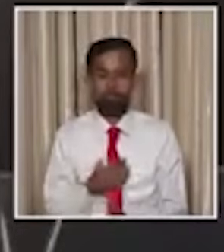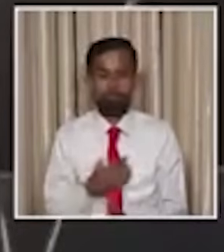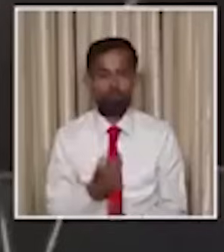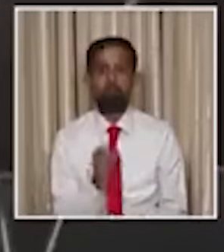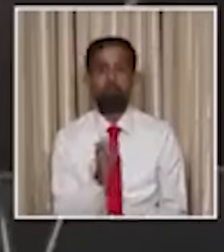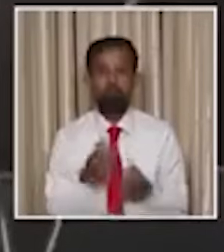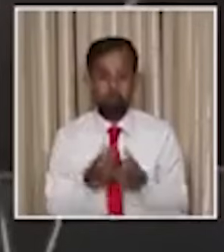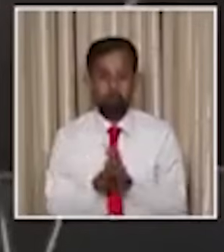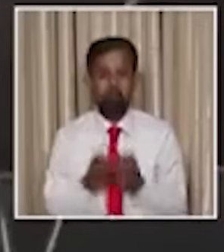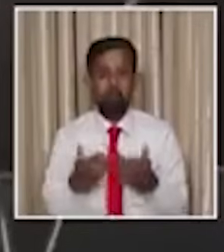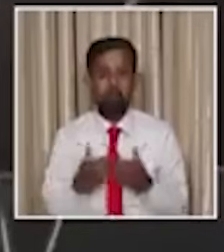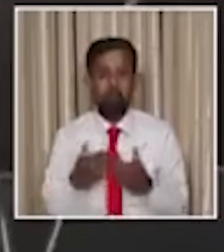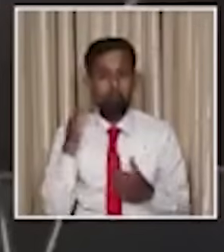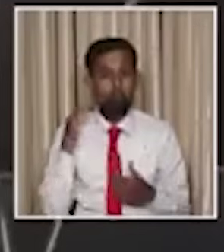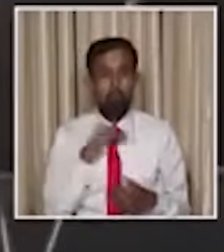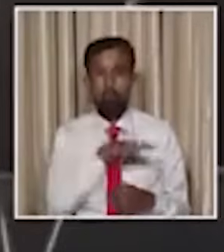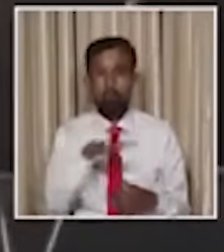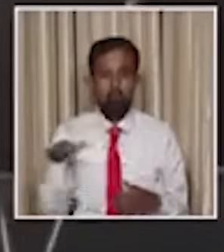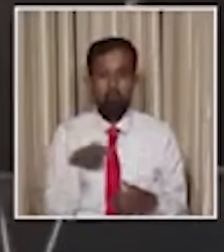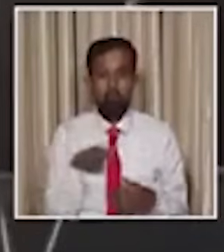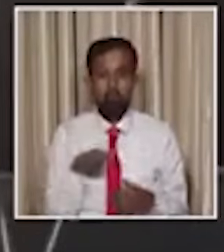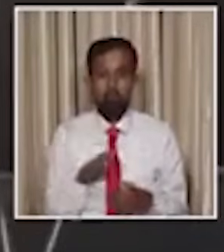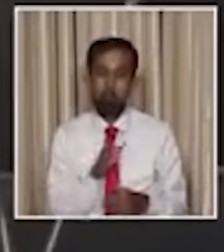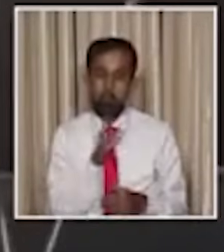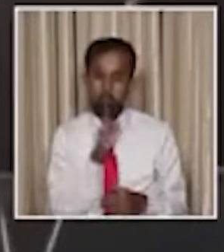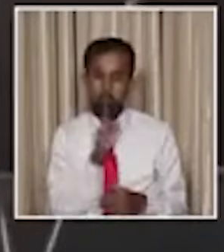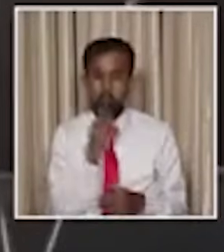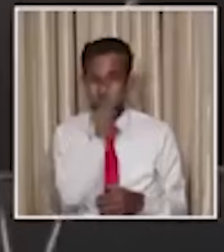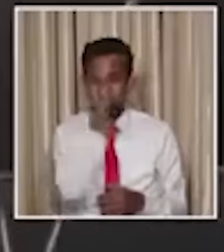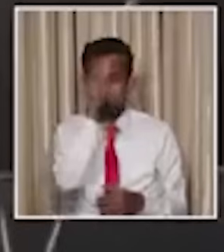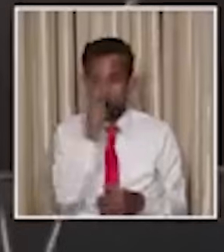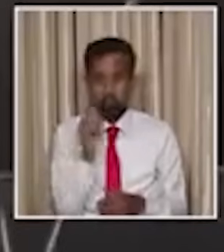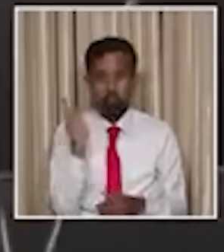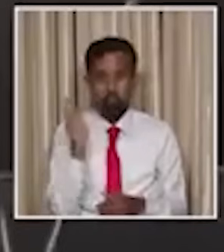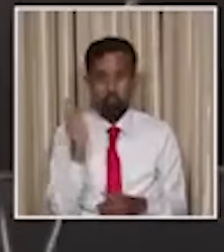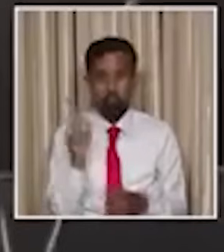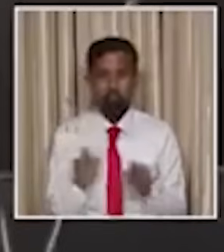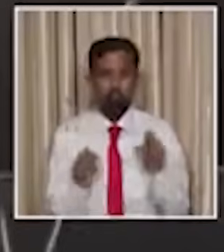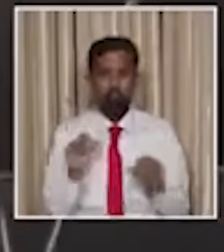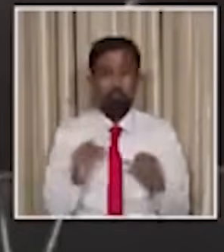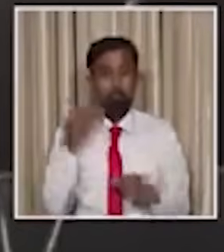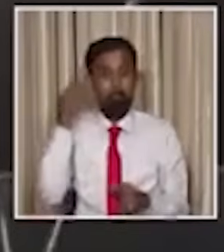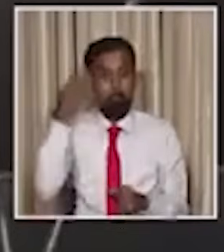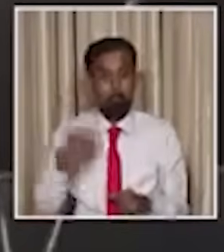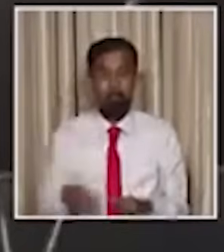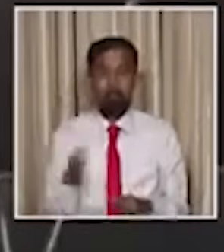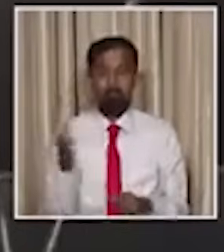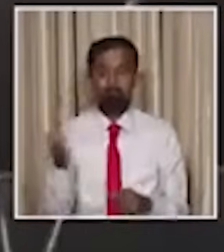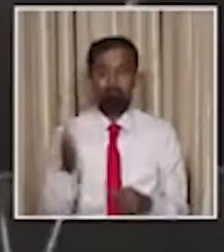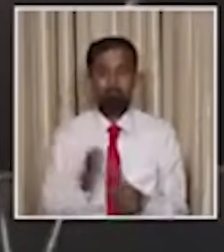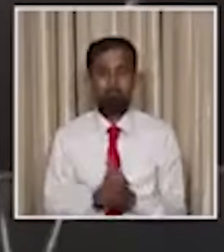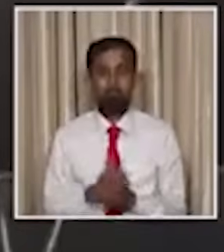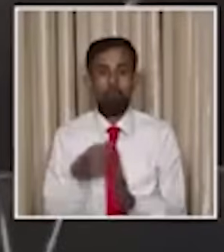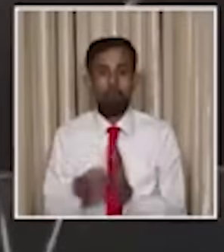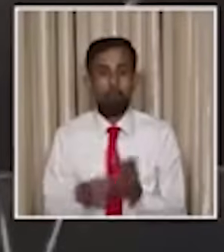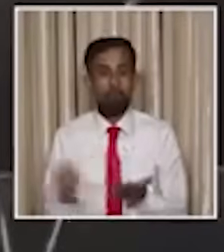அப்பாவி கத்தோலிக்க சமூகத்துடைய உயிர்களை பலியெடுத்து இந்த நாட்டை ஒரு ஸ்தம்பித நிலைக்கு கொண்டு வந்து இந்த நாட்டிலே ஒரு